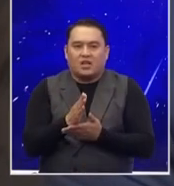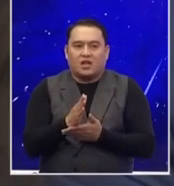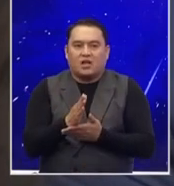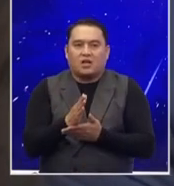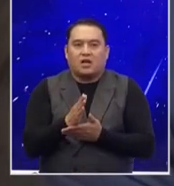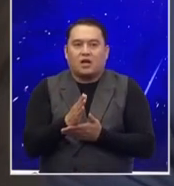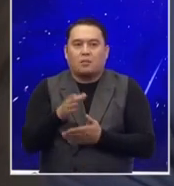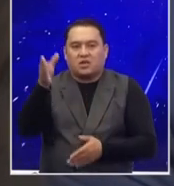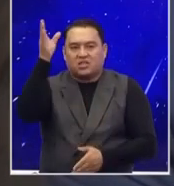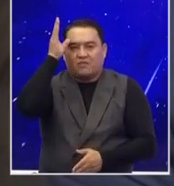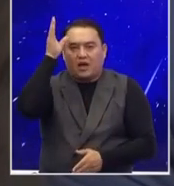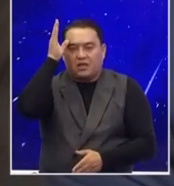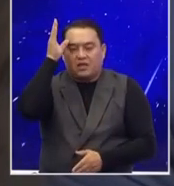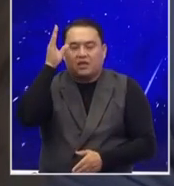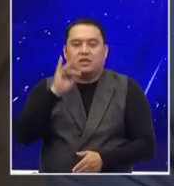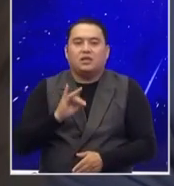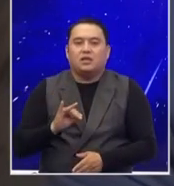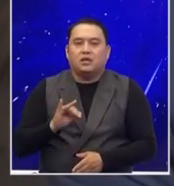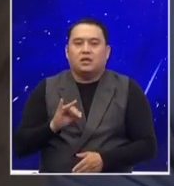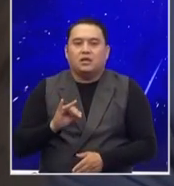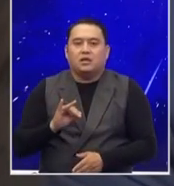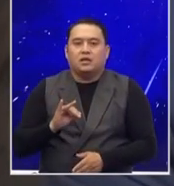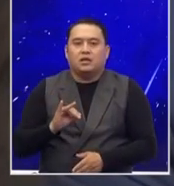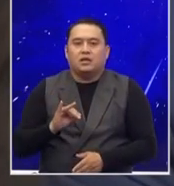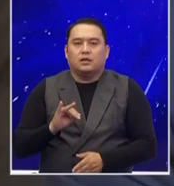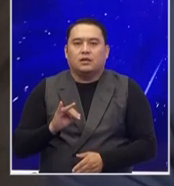касаемо сферы образования. В этом плане